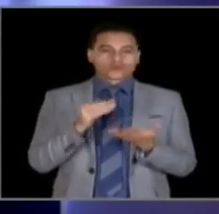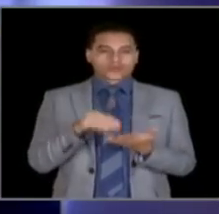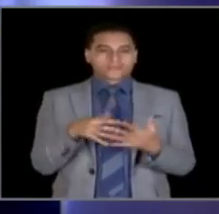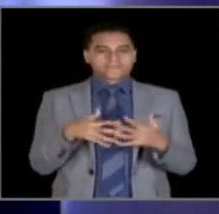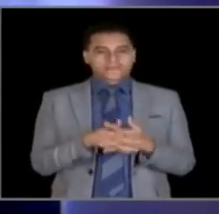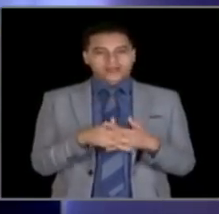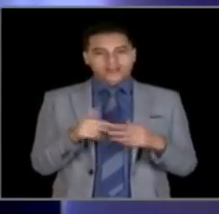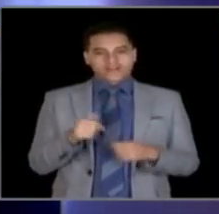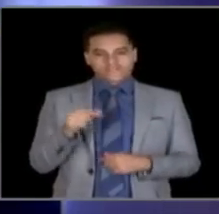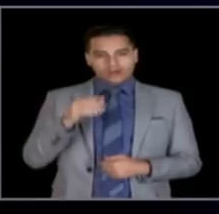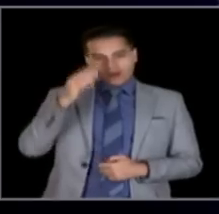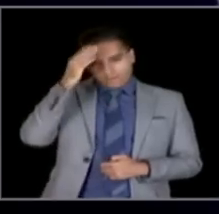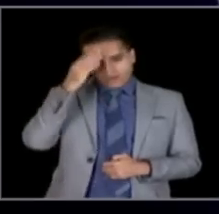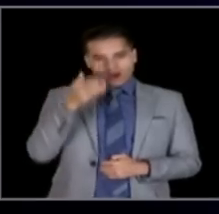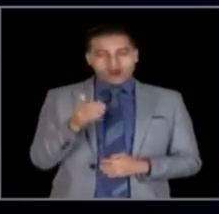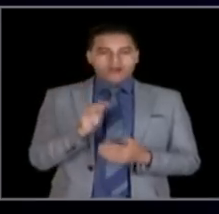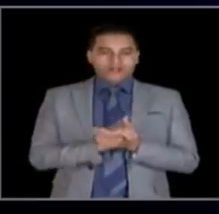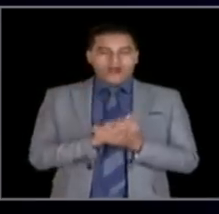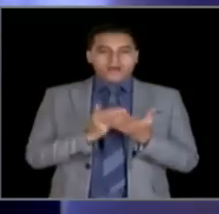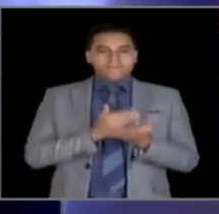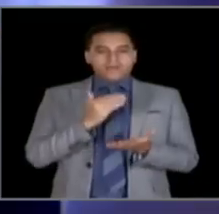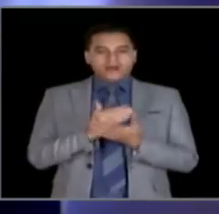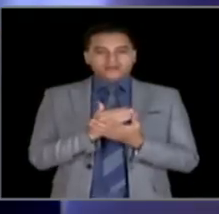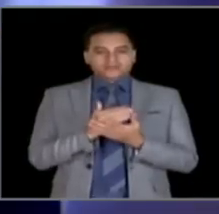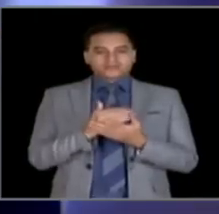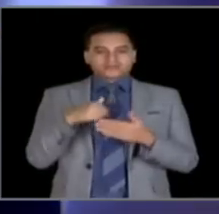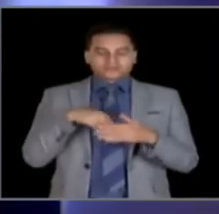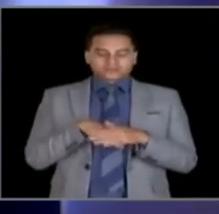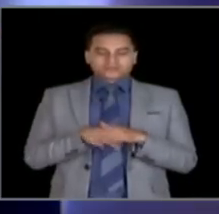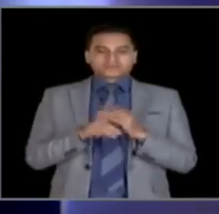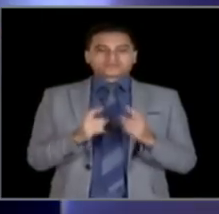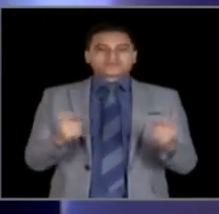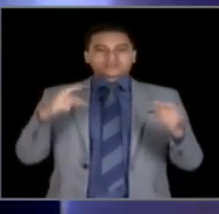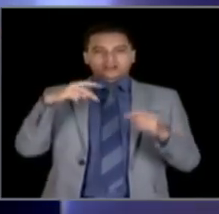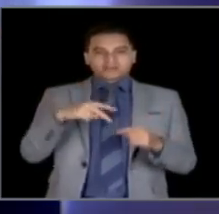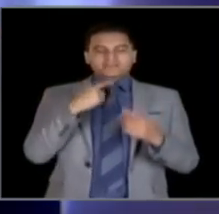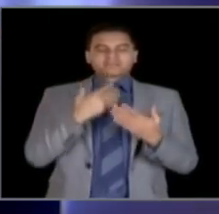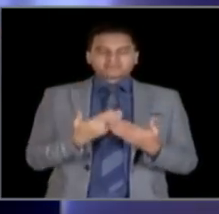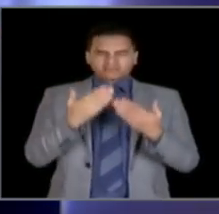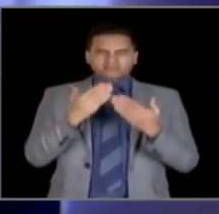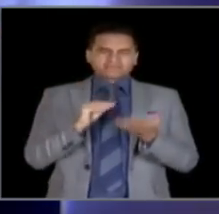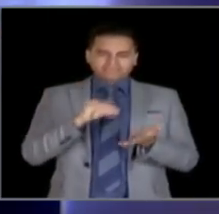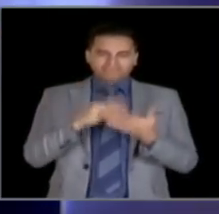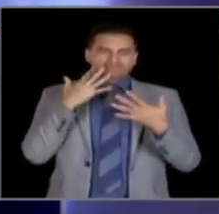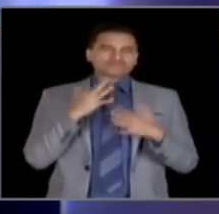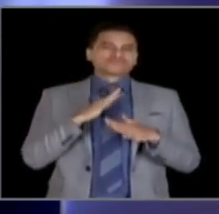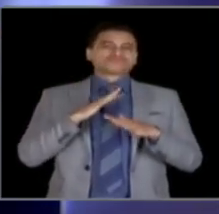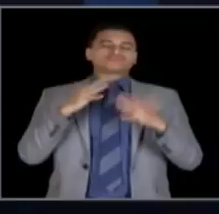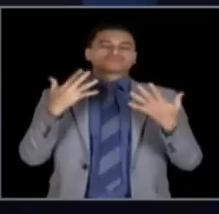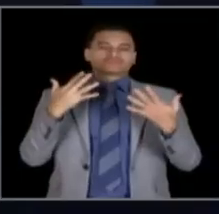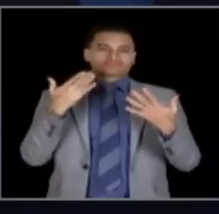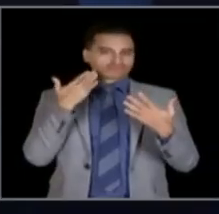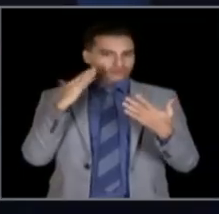مع حضرتك في برنامج العباقره اصحاب. كويس. بعد كده الحمد لله دخلنا دور المجموعات، كان همنا ان احنا نظهر بمظهر كويس، ربنا